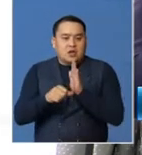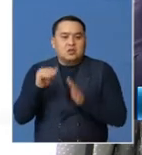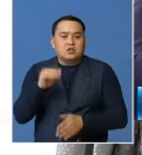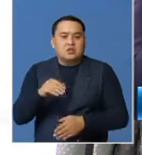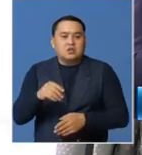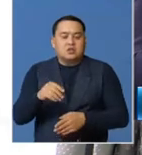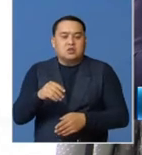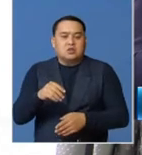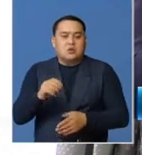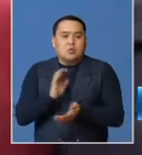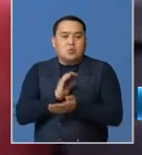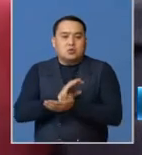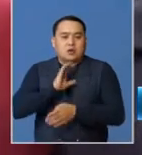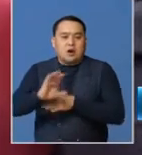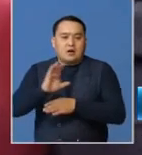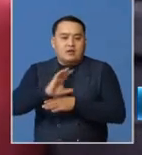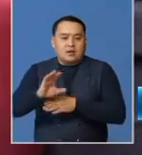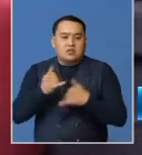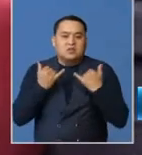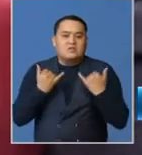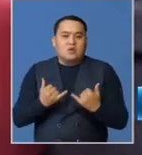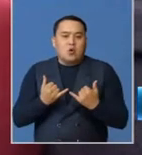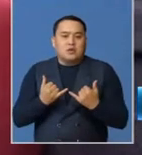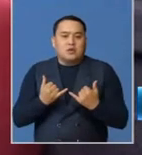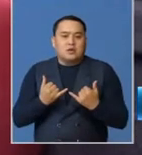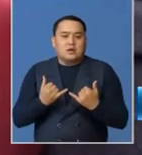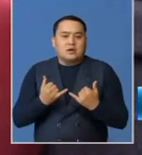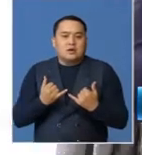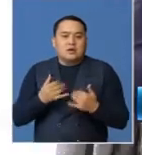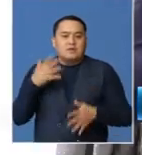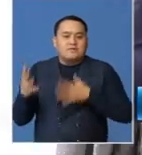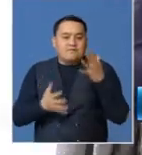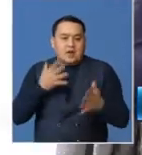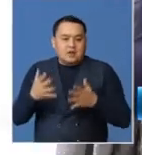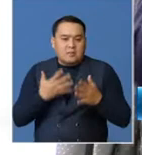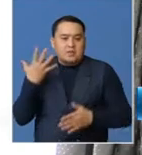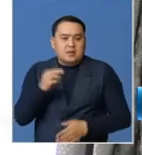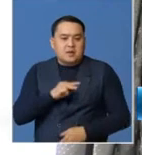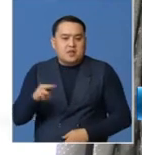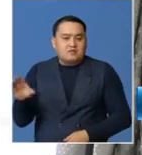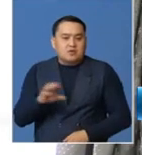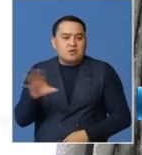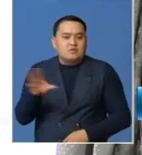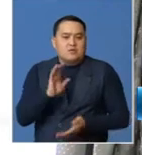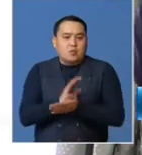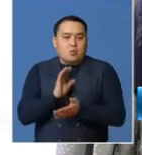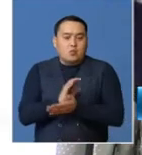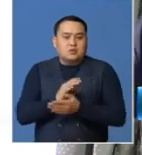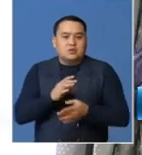160 тысяч кубов мусора завезли. И на сегодняшний день при порыве ветра 5 метров в секунду вот этот весь мусор и